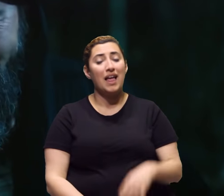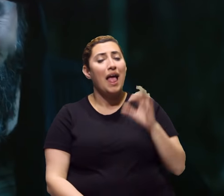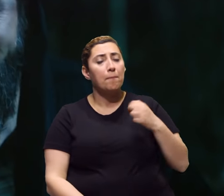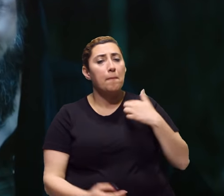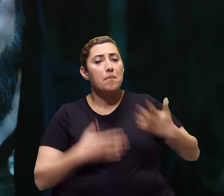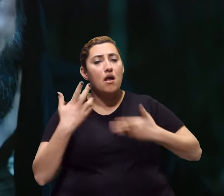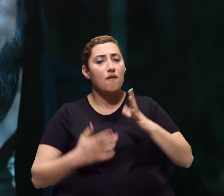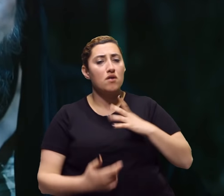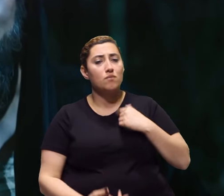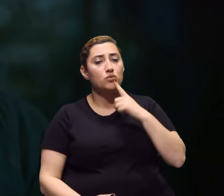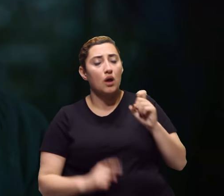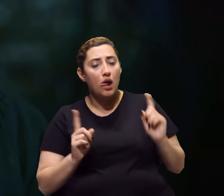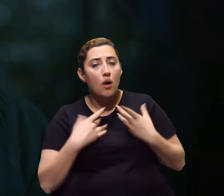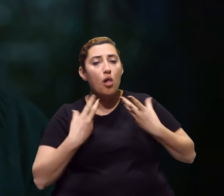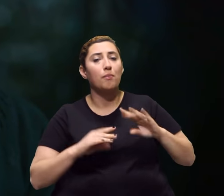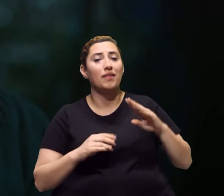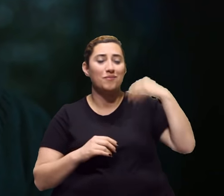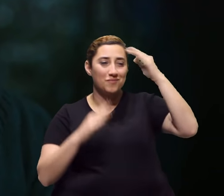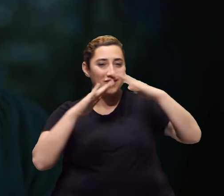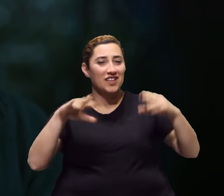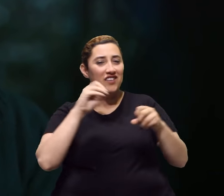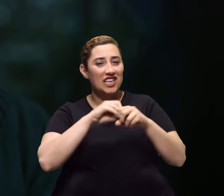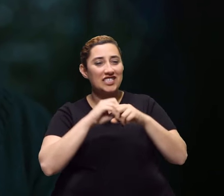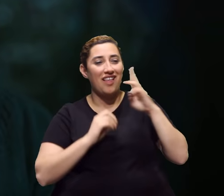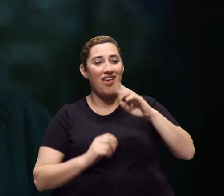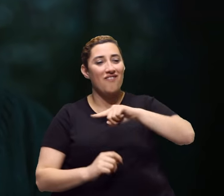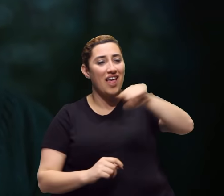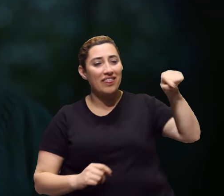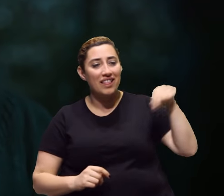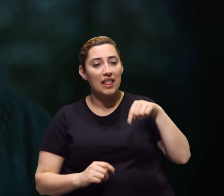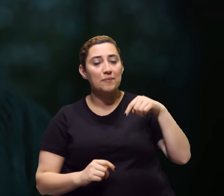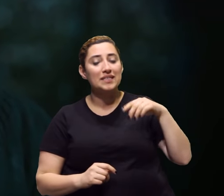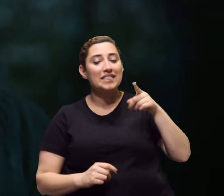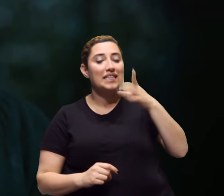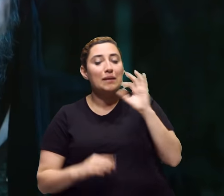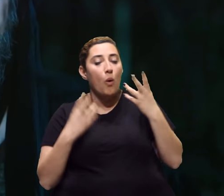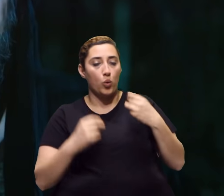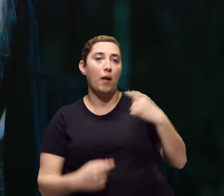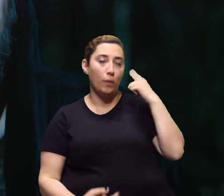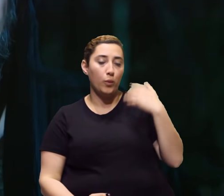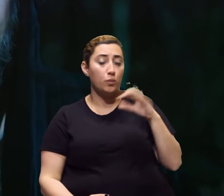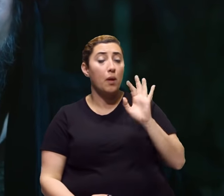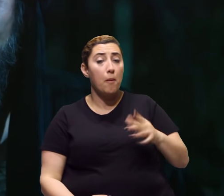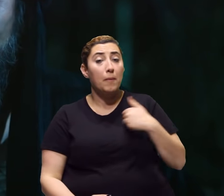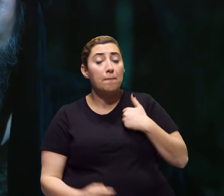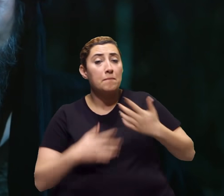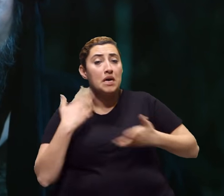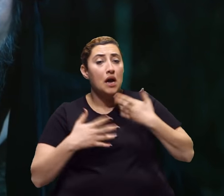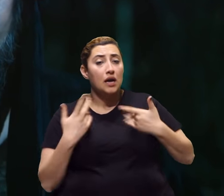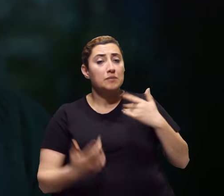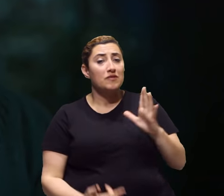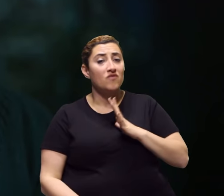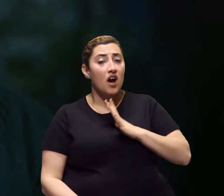Hep merak eder soramam. Dergâhta pirdaşlarımızdan mazinizi işitmişiz elbet. Ama benim merak